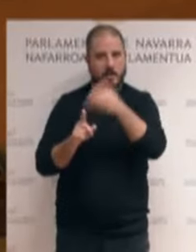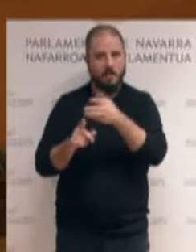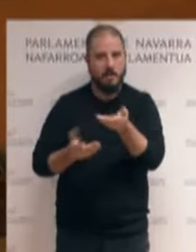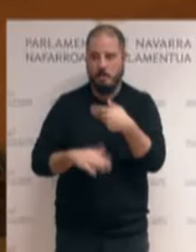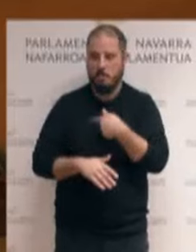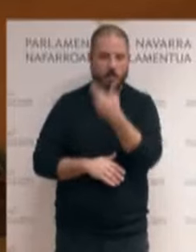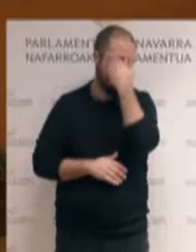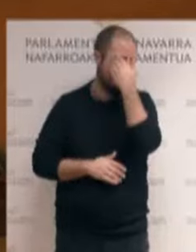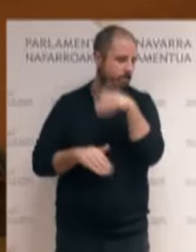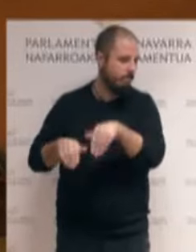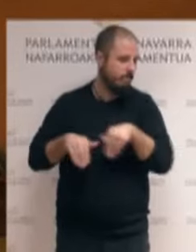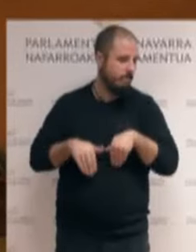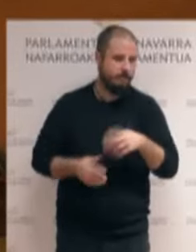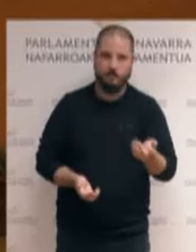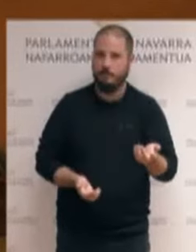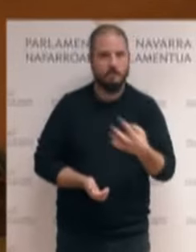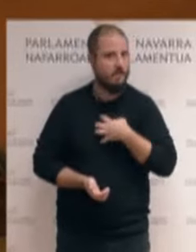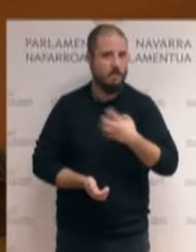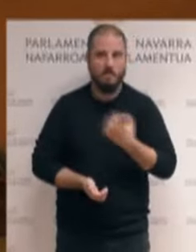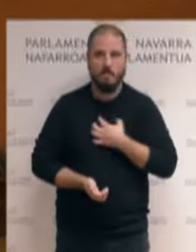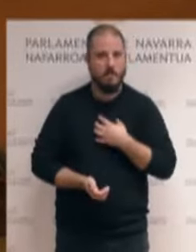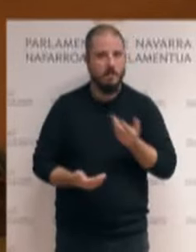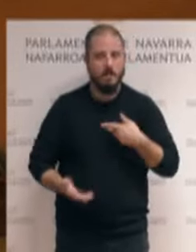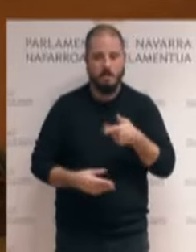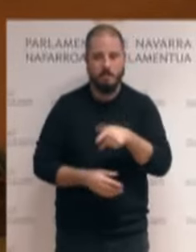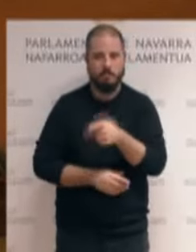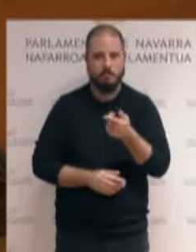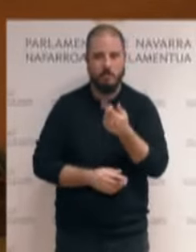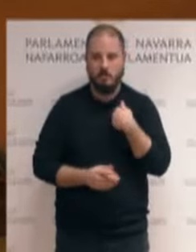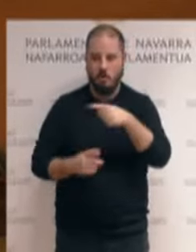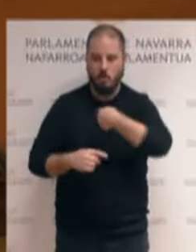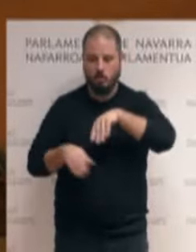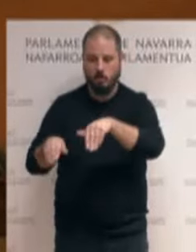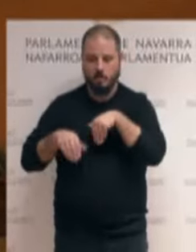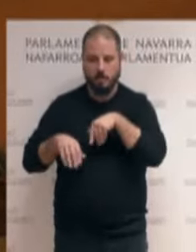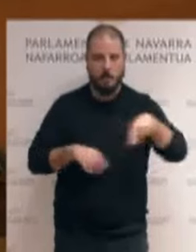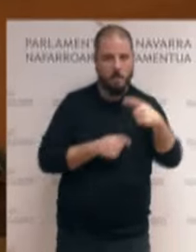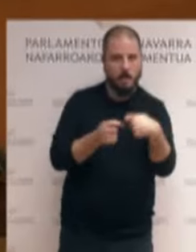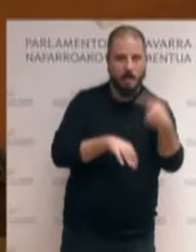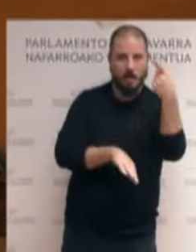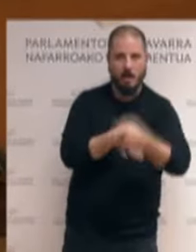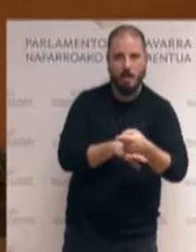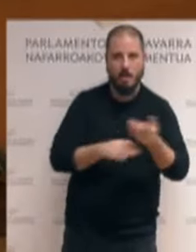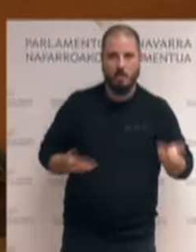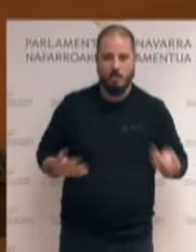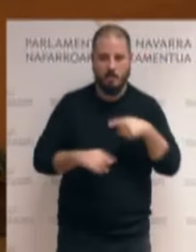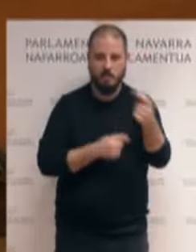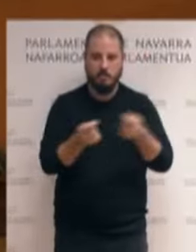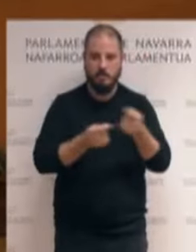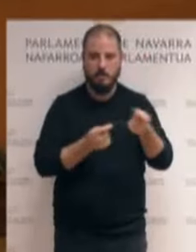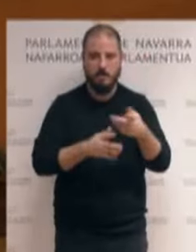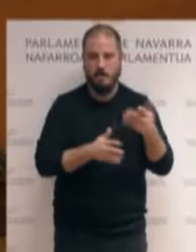badugu erabakitzen, mercatuak erabakiduko duelako gure gatik. Eta ez du erabakiko jendearen mesedetarako. Erabakiko du gutxi batzuen